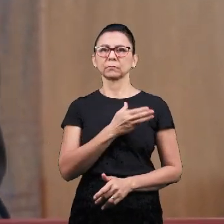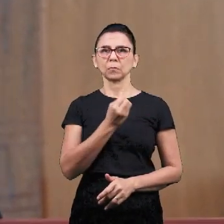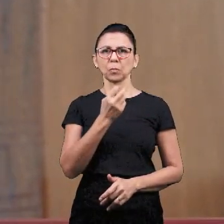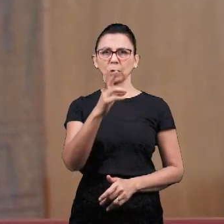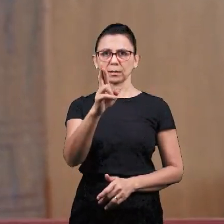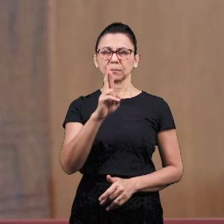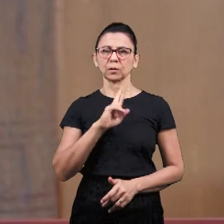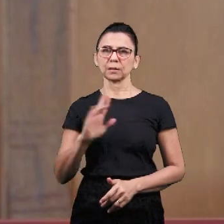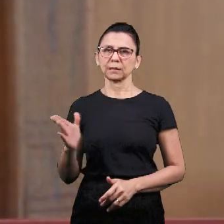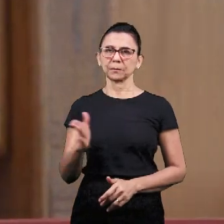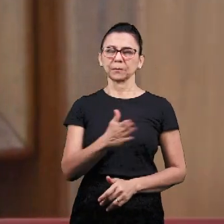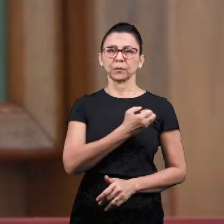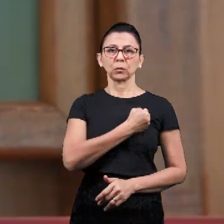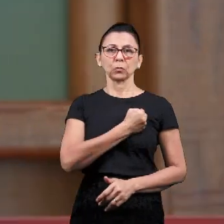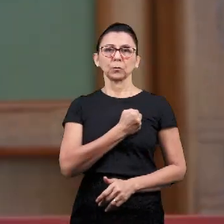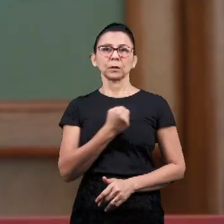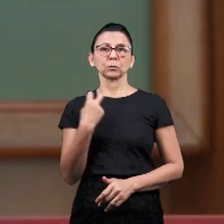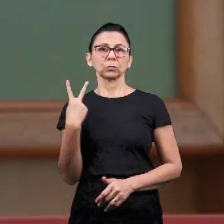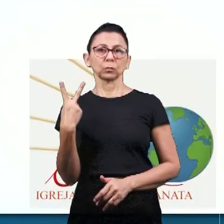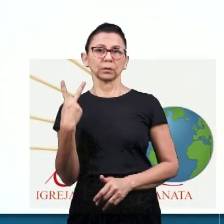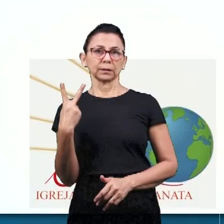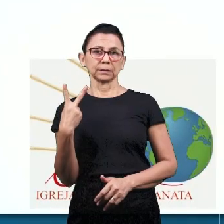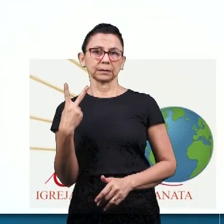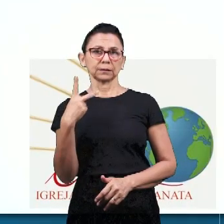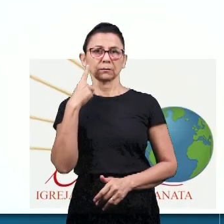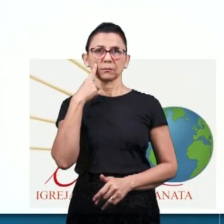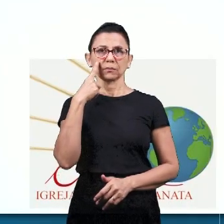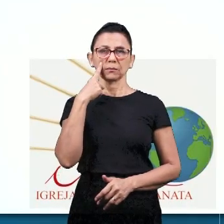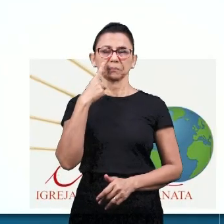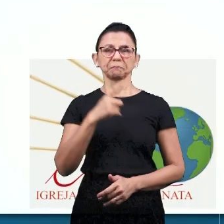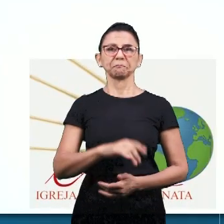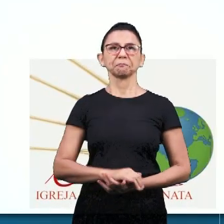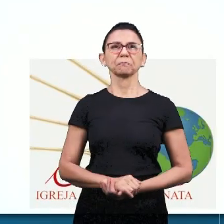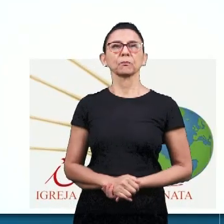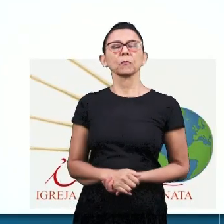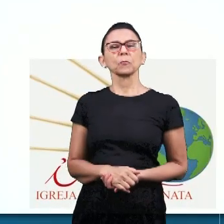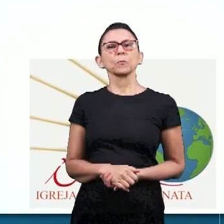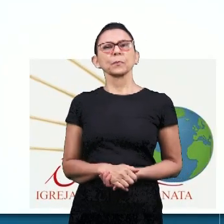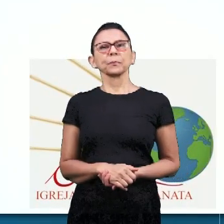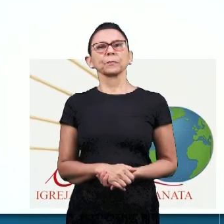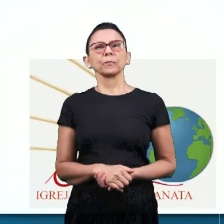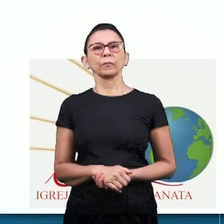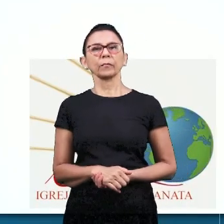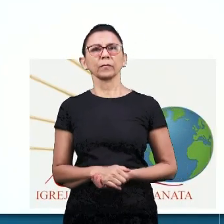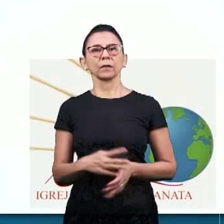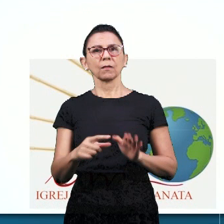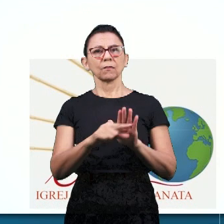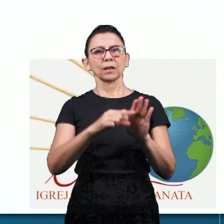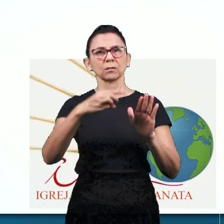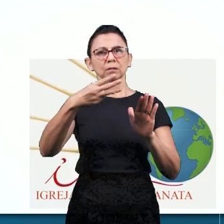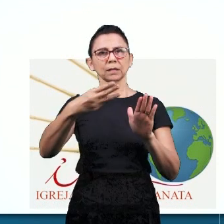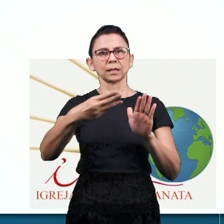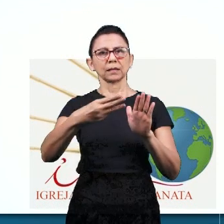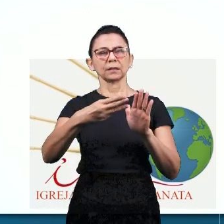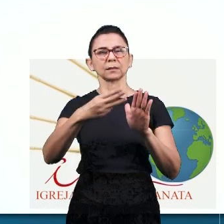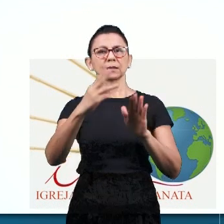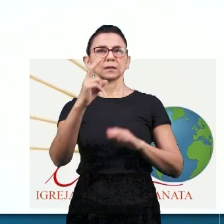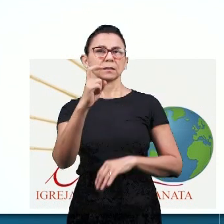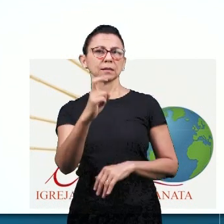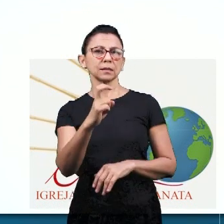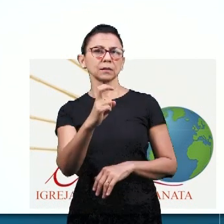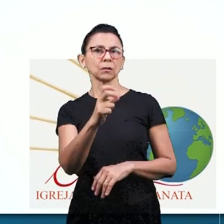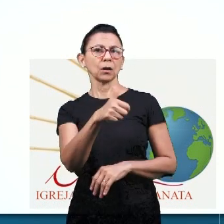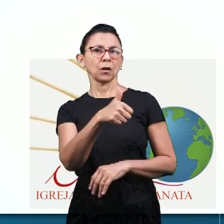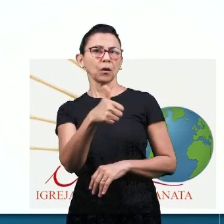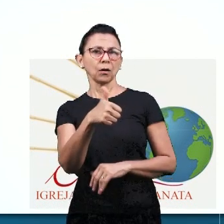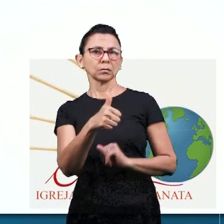2. La question numéro 2 dit, en lisant les versets 3, 5 et 11 du chapitre 37